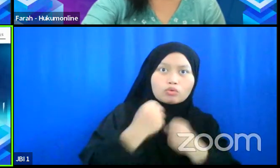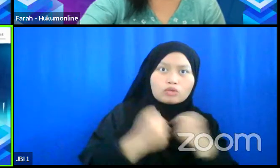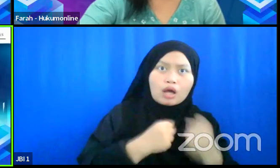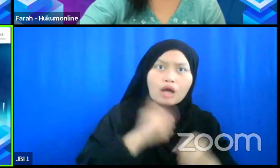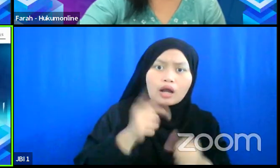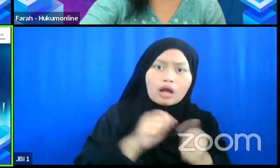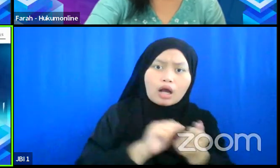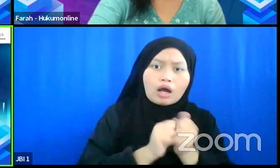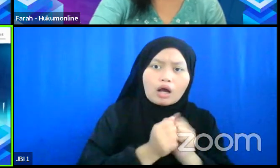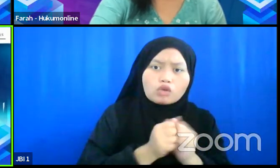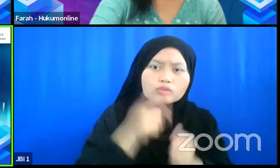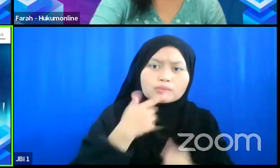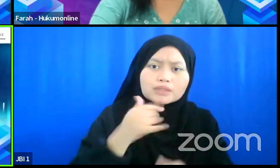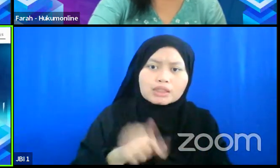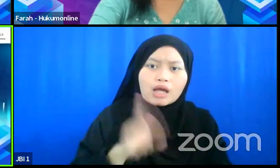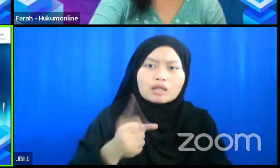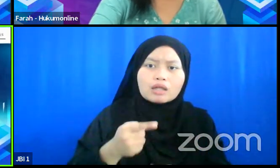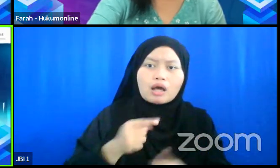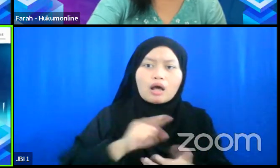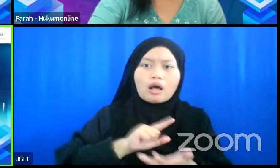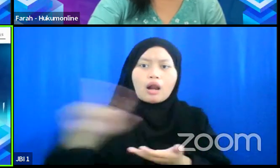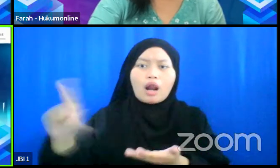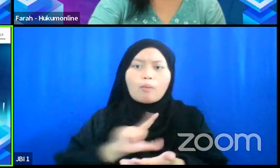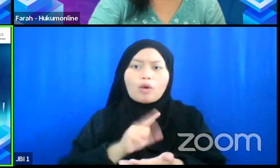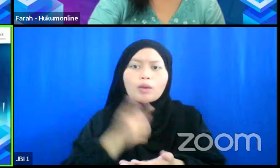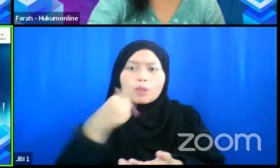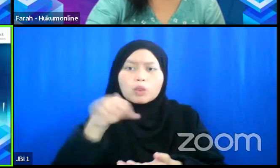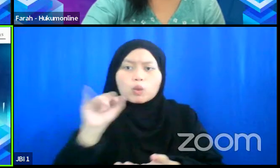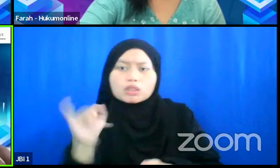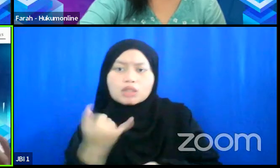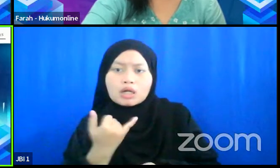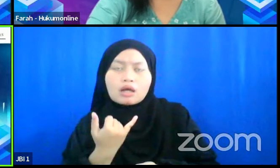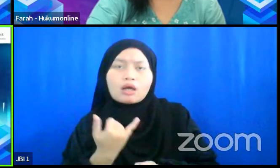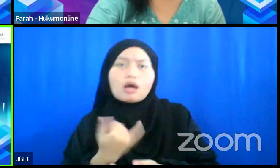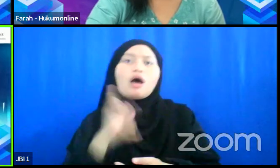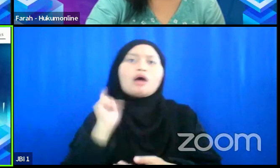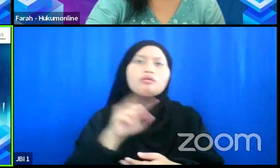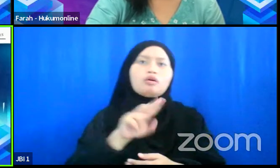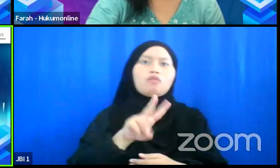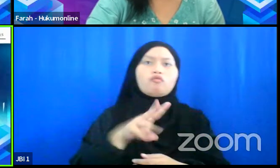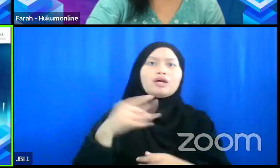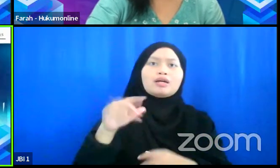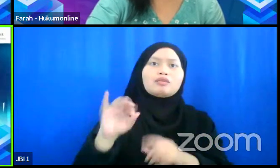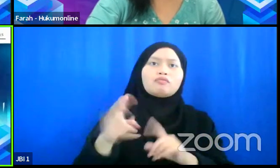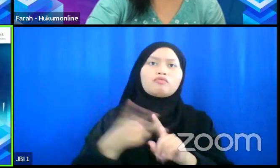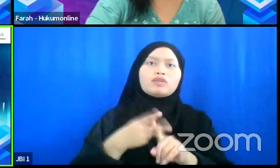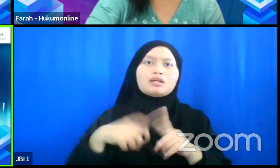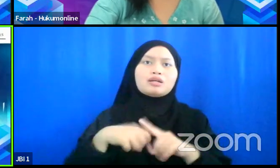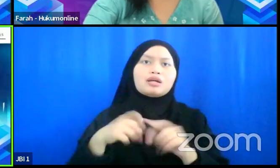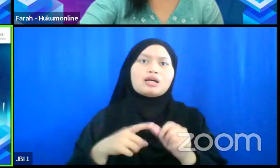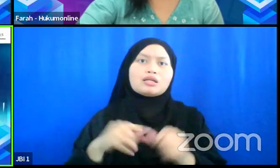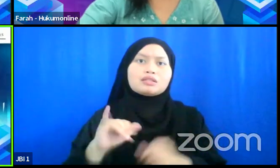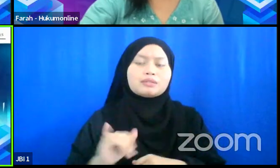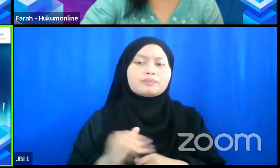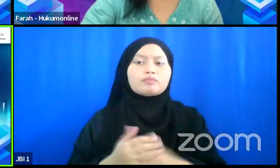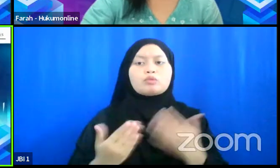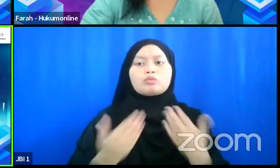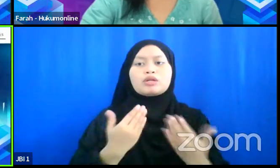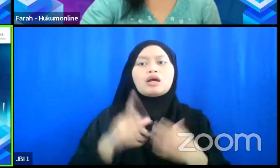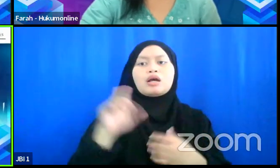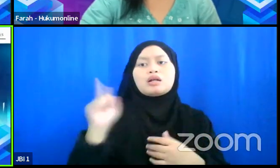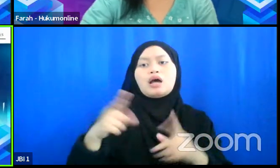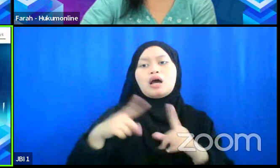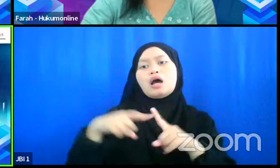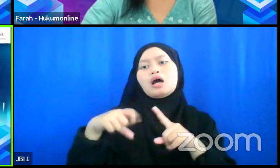kasus seperti ini ada pengaduan Apakah betul terjadi Nah nanti kan ada verifikasi internal Oh ternyata memang amit akan ada country cover yang karena ada